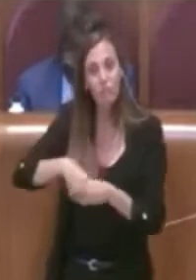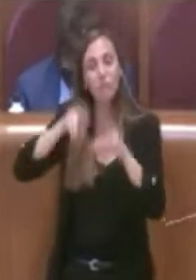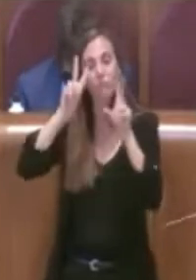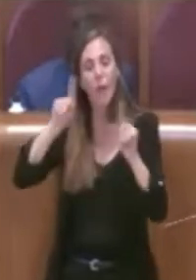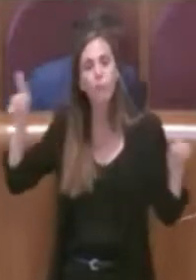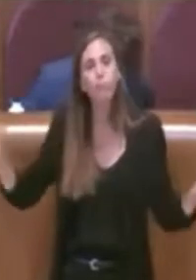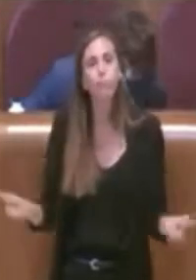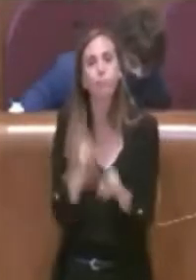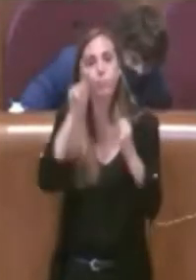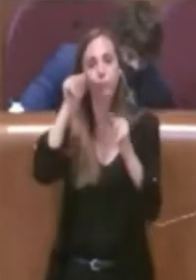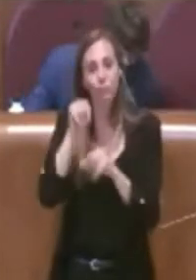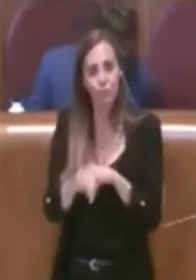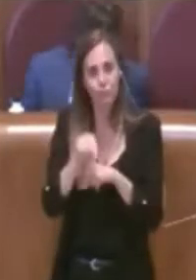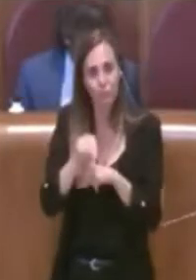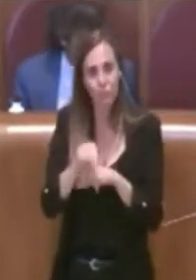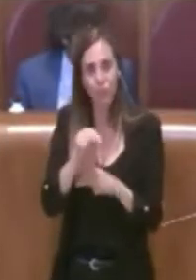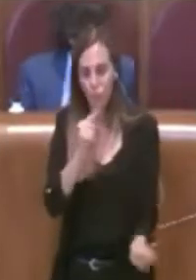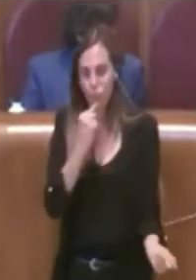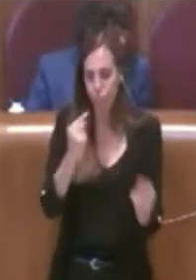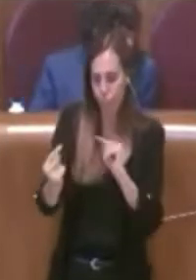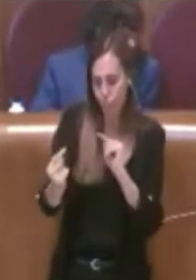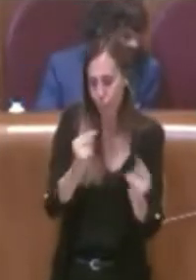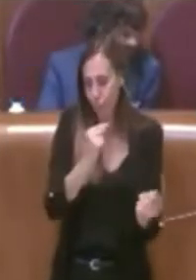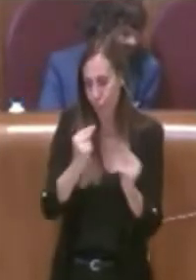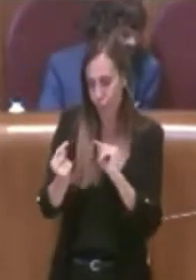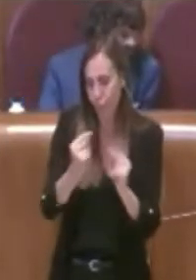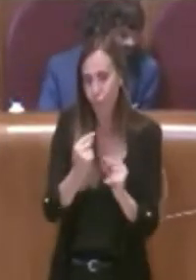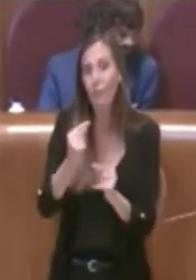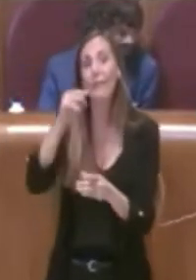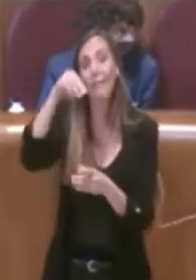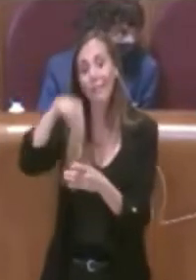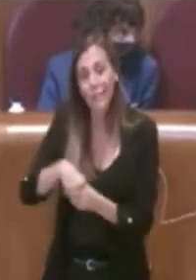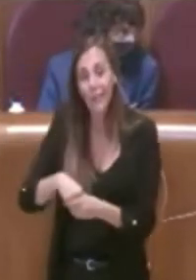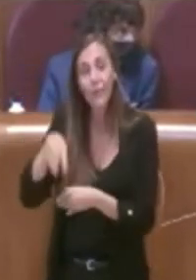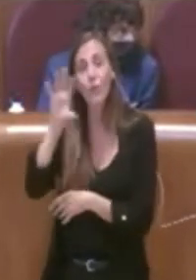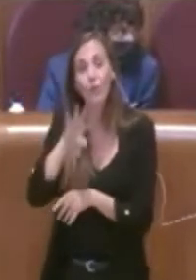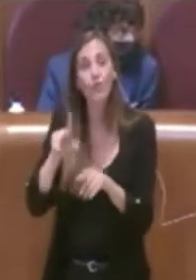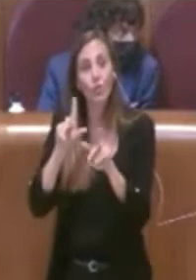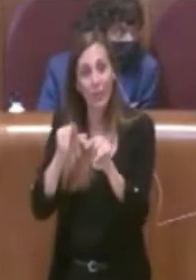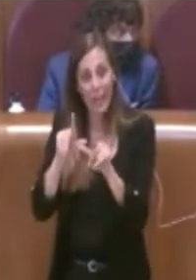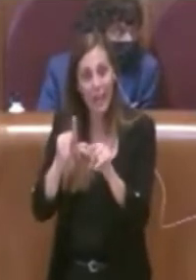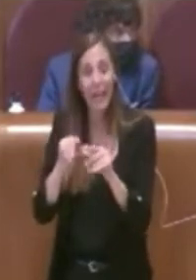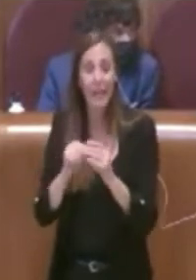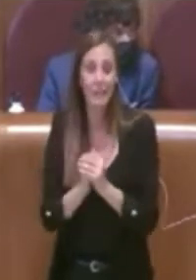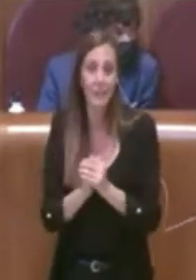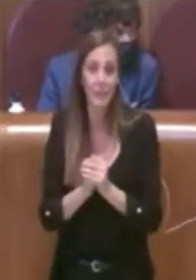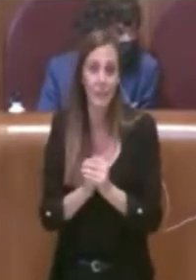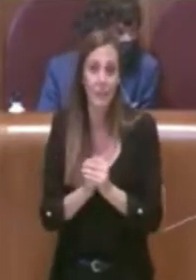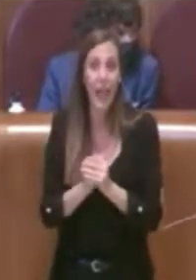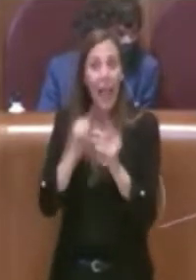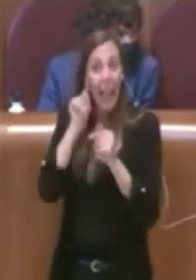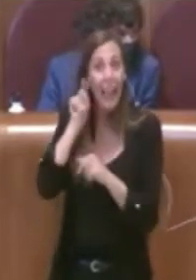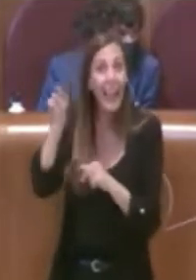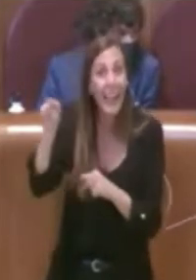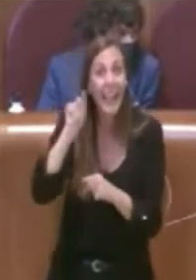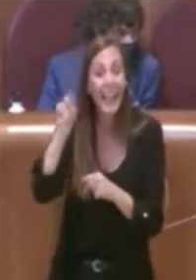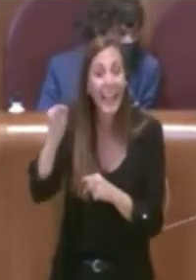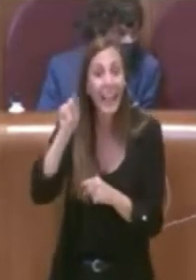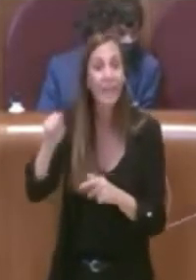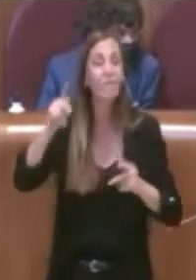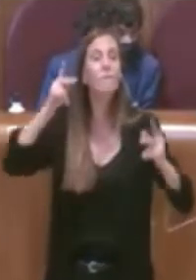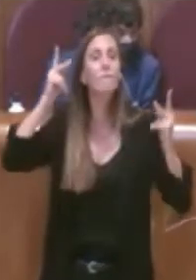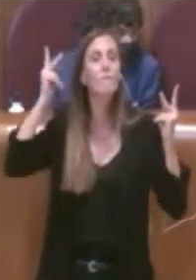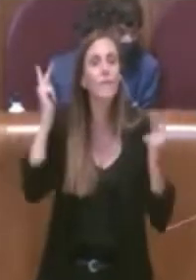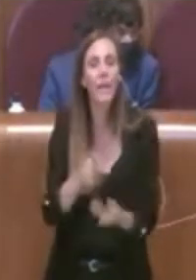360 gradi il problema che alla regione lazio su tutti gli impianti dei rifiuti ed è con quelli che il